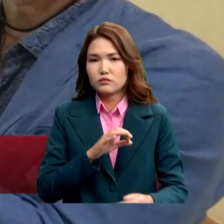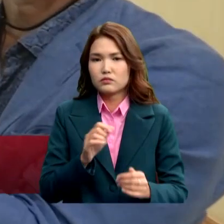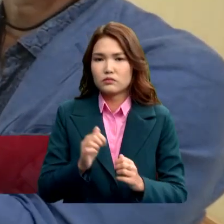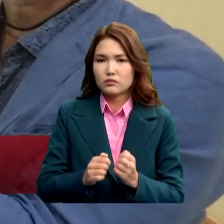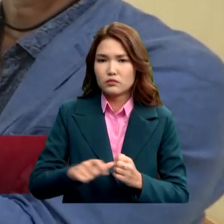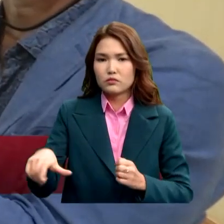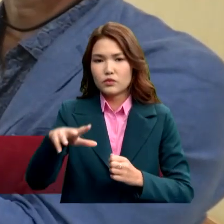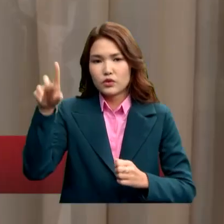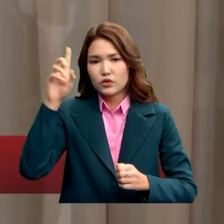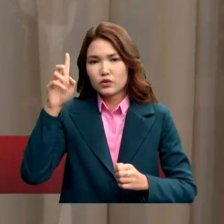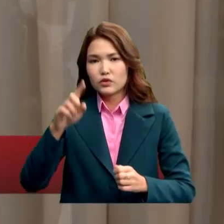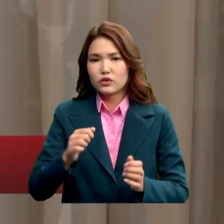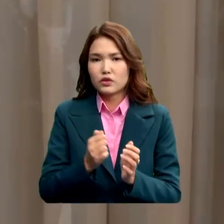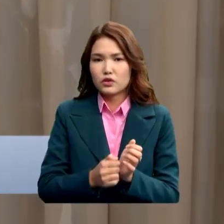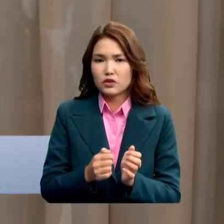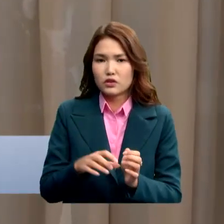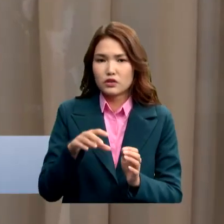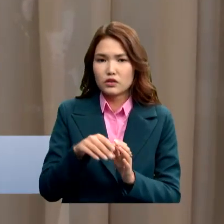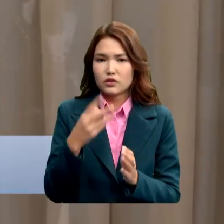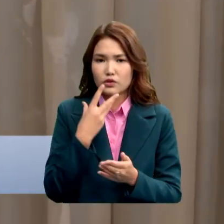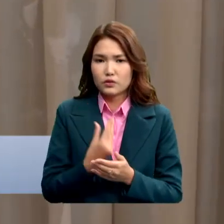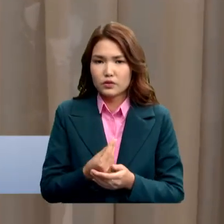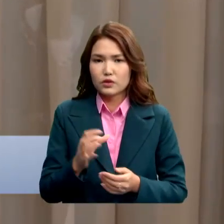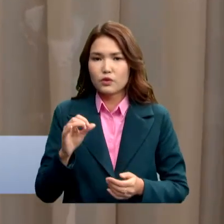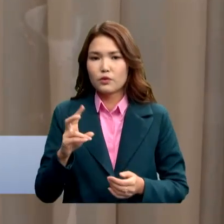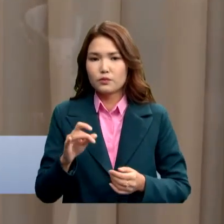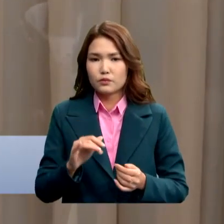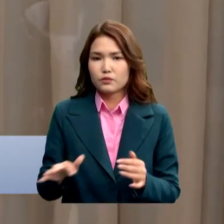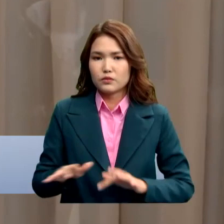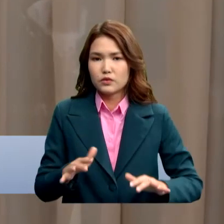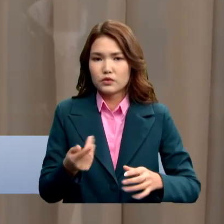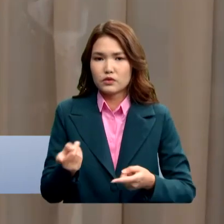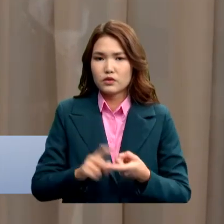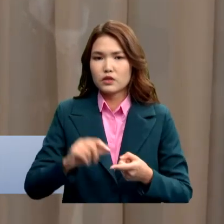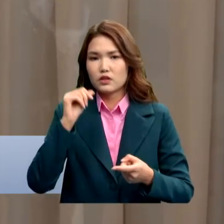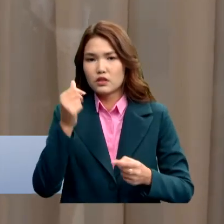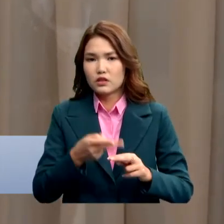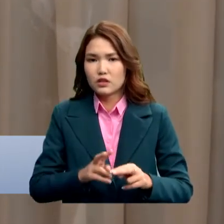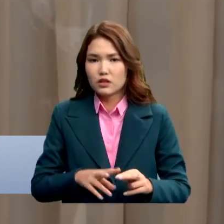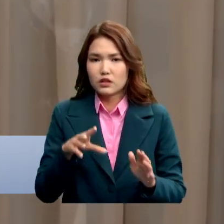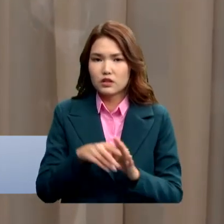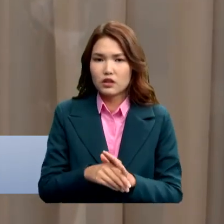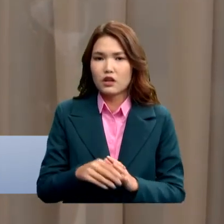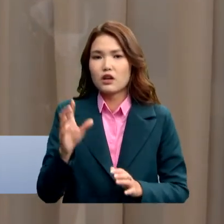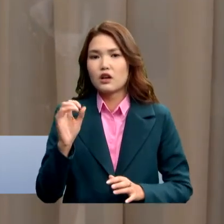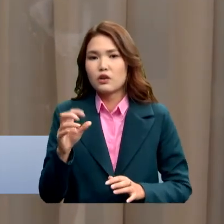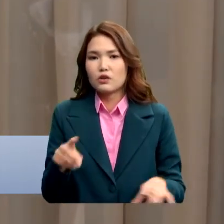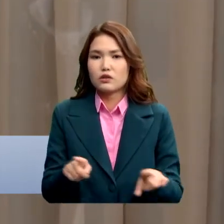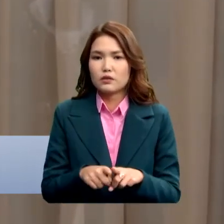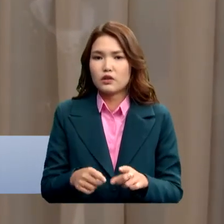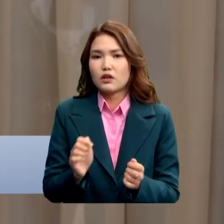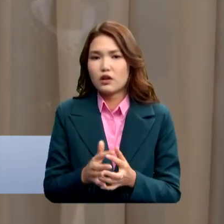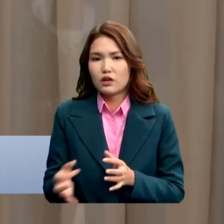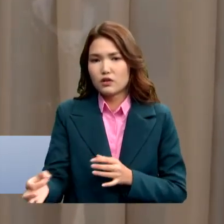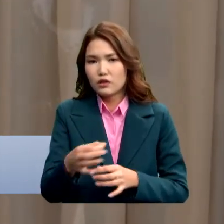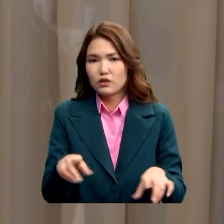Ресейлік емес, бұл өзіміздің мемлекетіміздің, біздің үкіметіміздің қатесі. Есіңізде бар болса, 2017 жылы Ақжол партиясы ауылдан қалаға